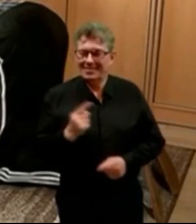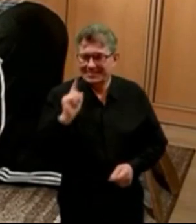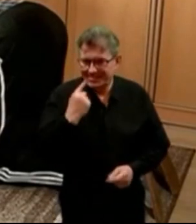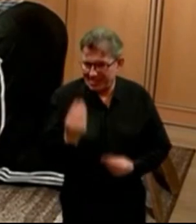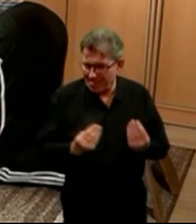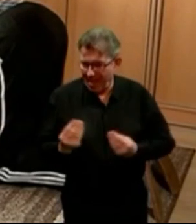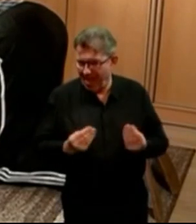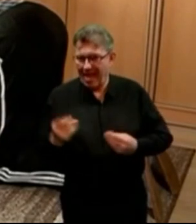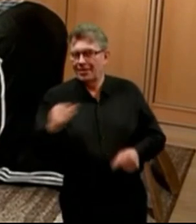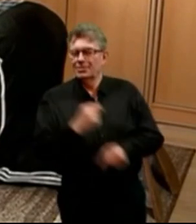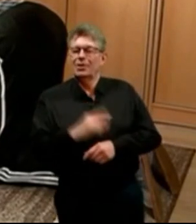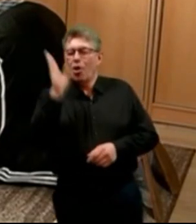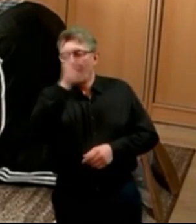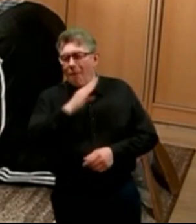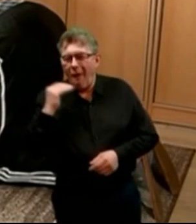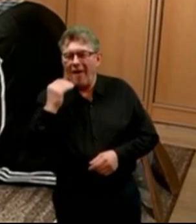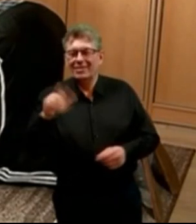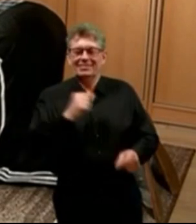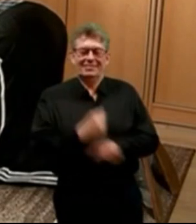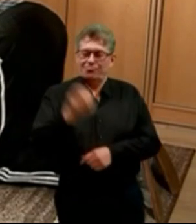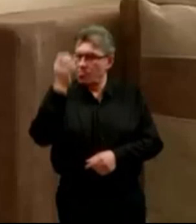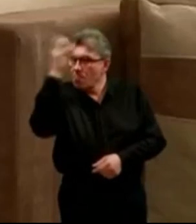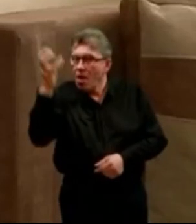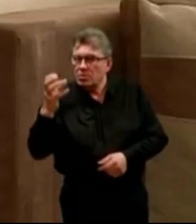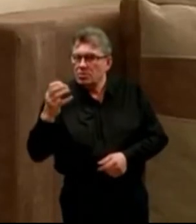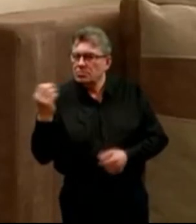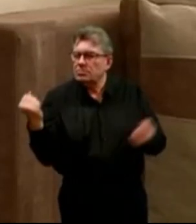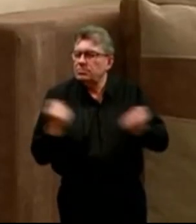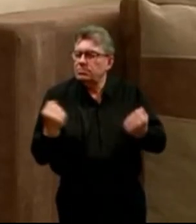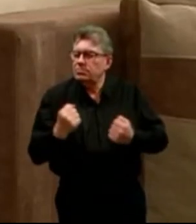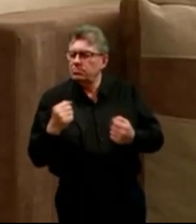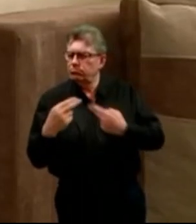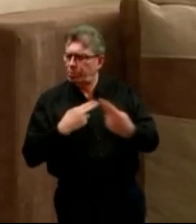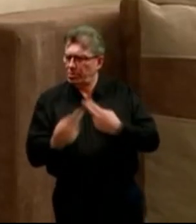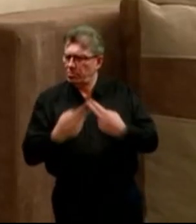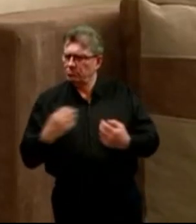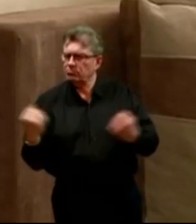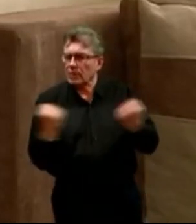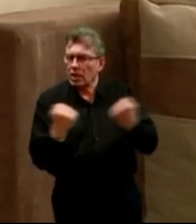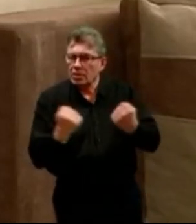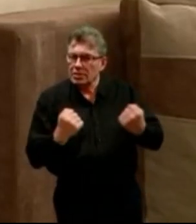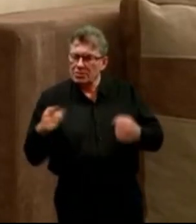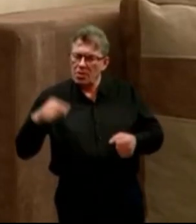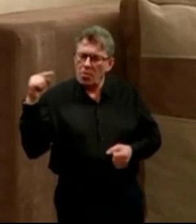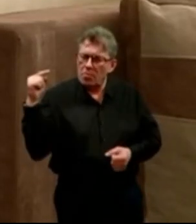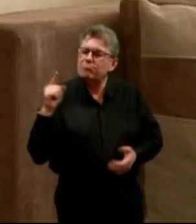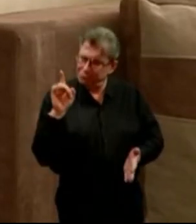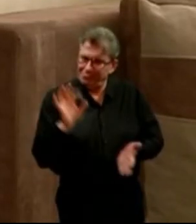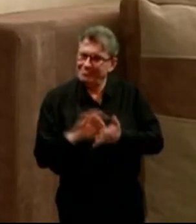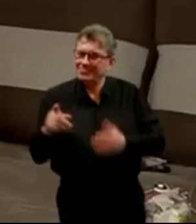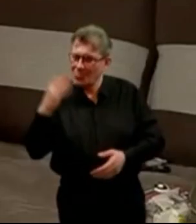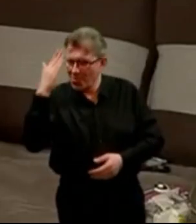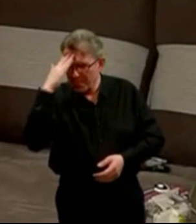mądry. Czasami ze swoimi słowami to zaskakuje nas. Potrafi być taką dobrą